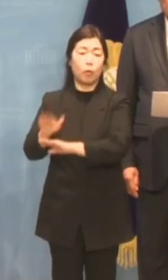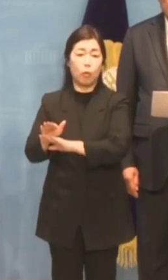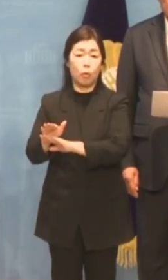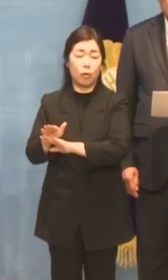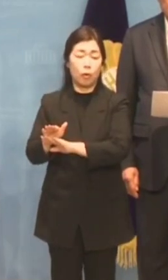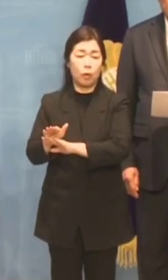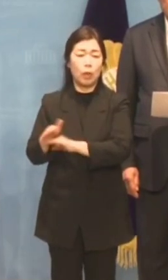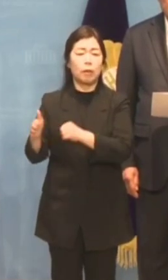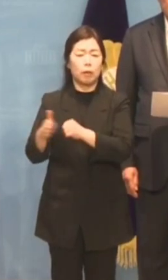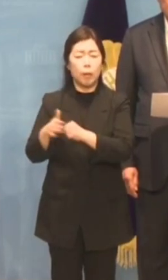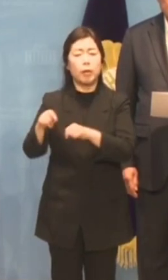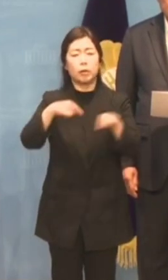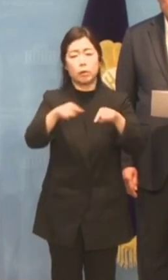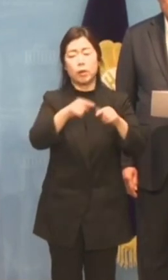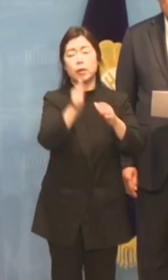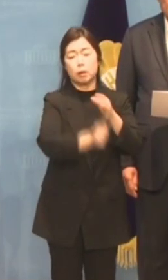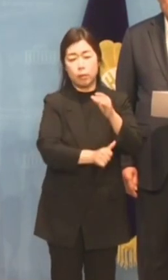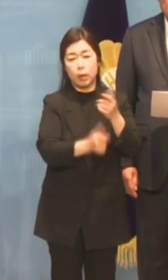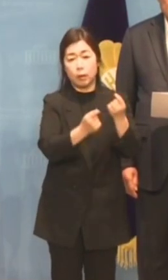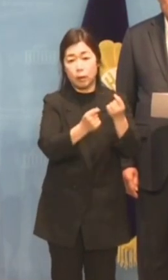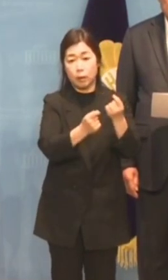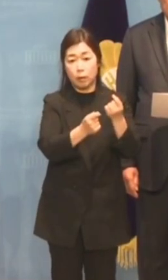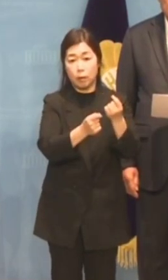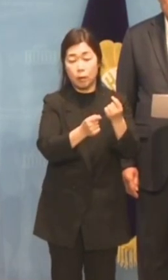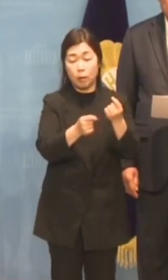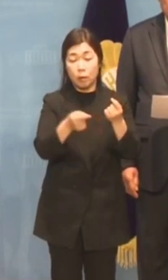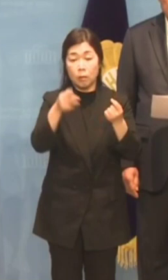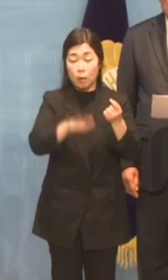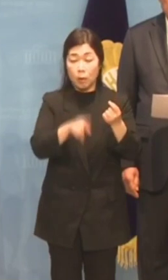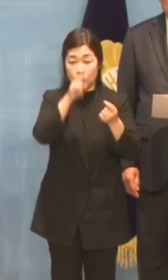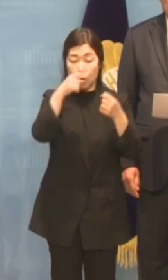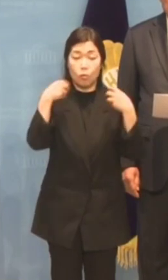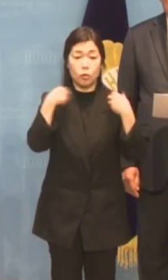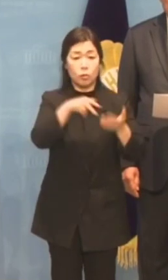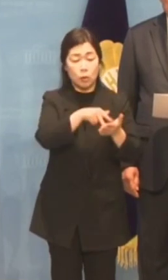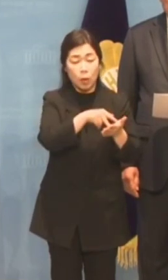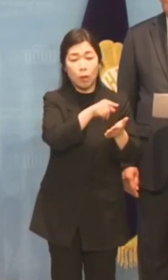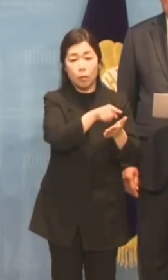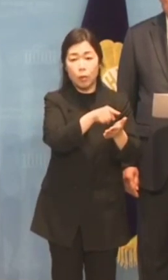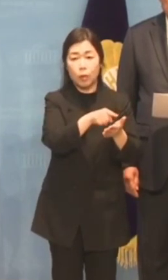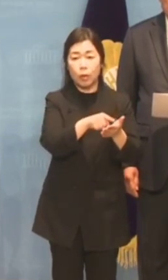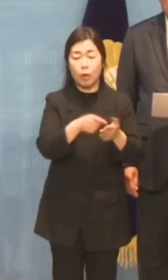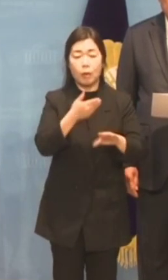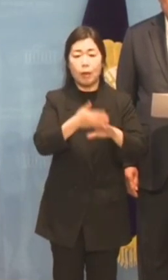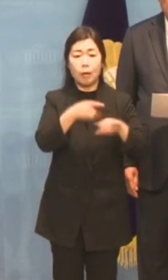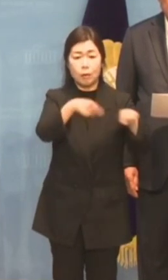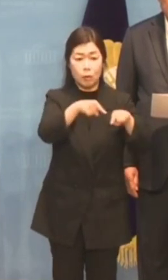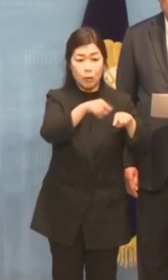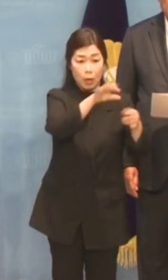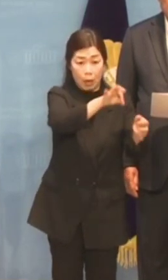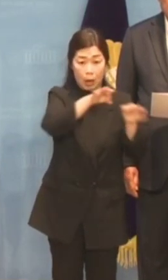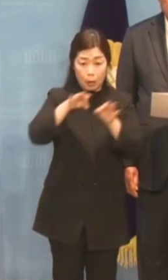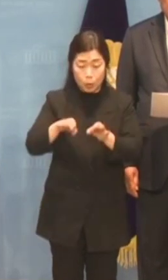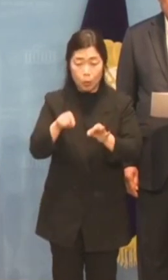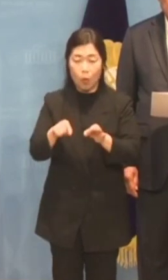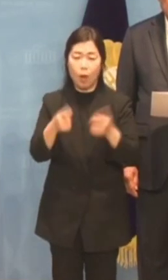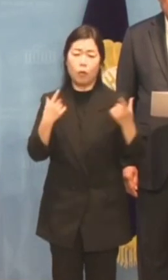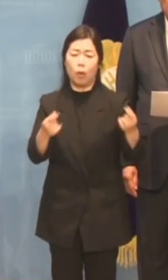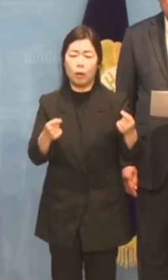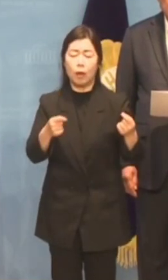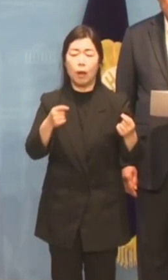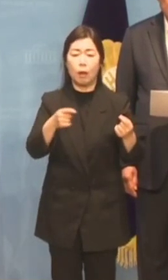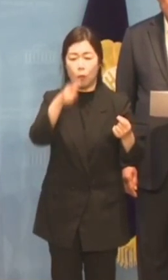실패한 것입니다. 그럼에도 정부 여당은 엄연히 다른 정책을 같은